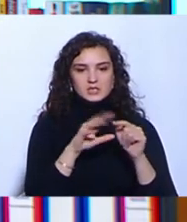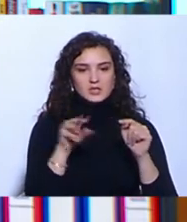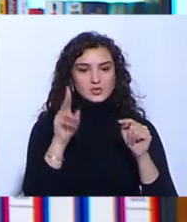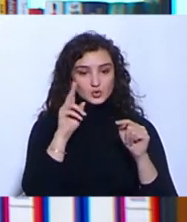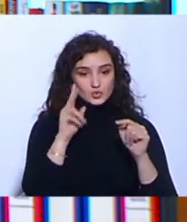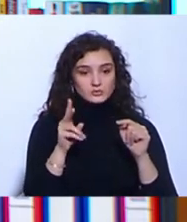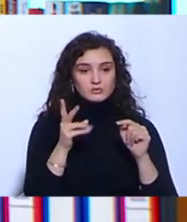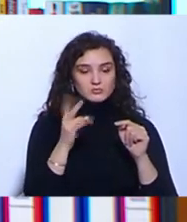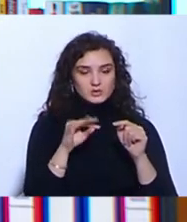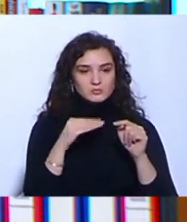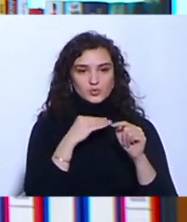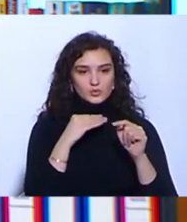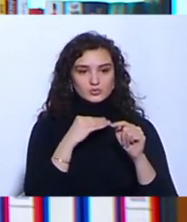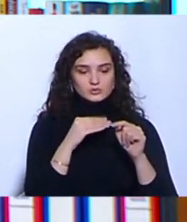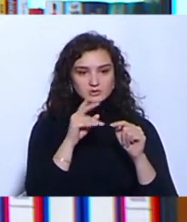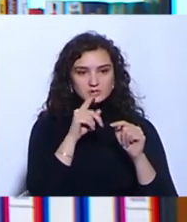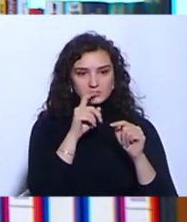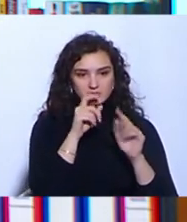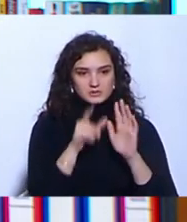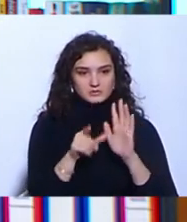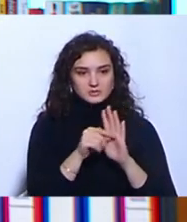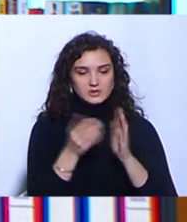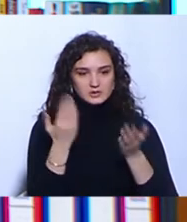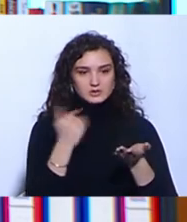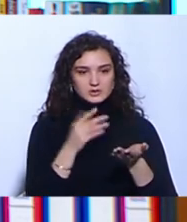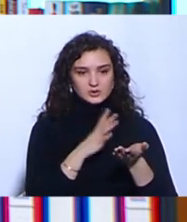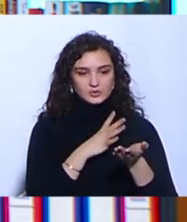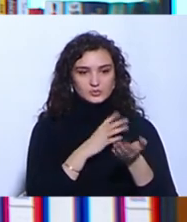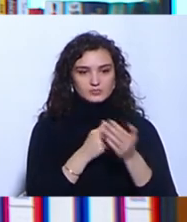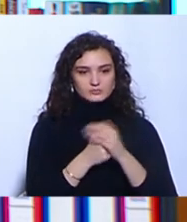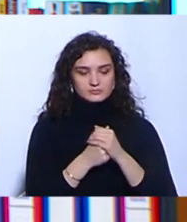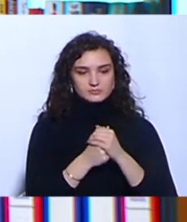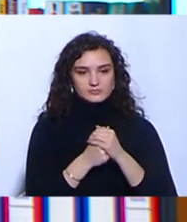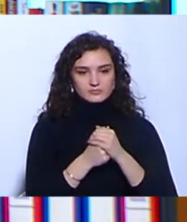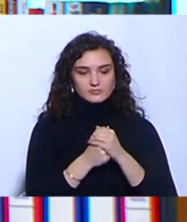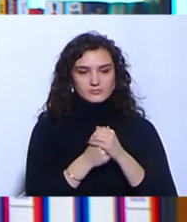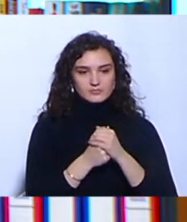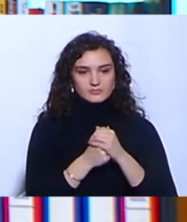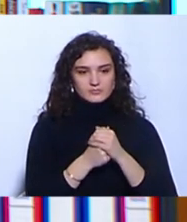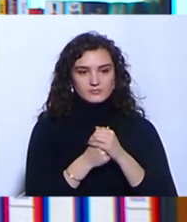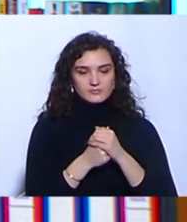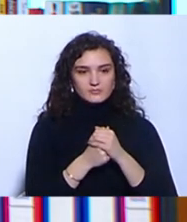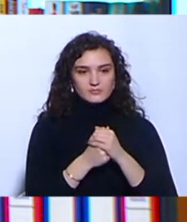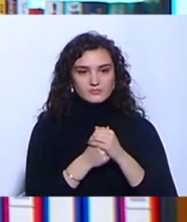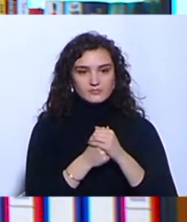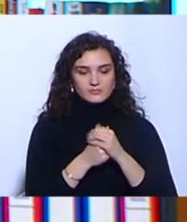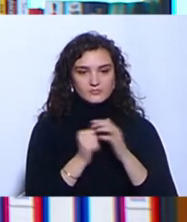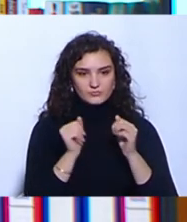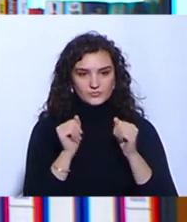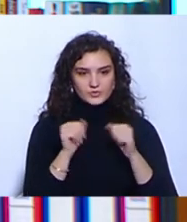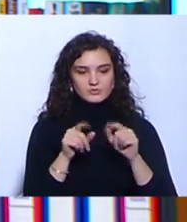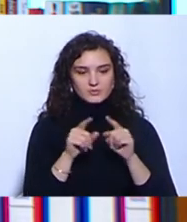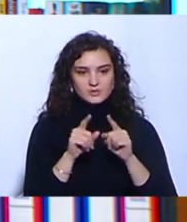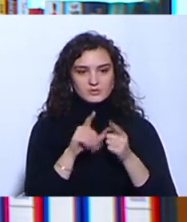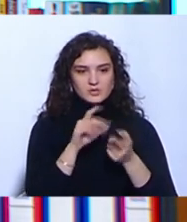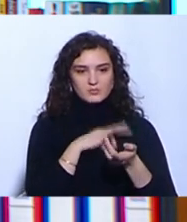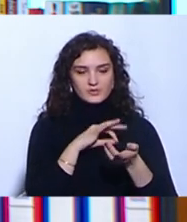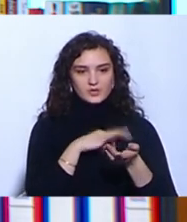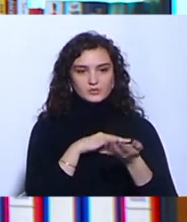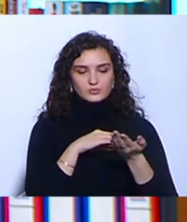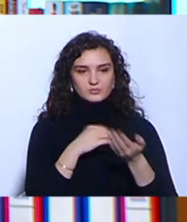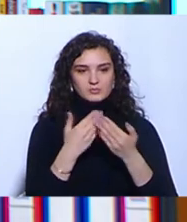არიცოდა, მაგრამ ხორცთან და ტყემალს ასე იყო. და ასეთ შემთხვევაში შეიძლება გასაწონასწორებლად